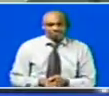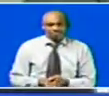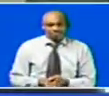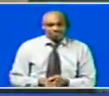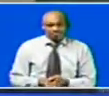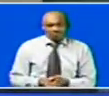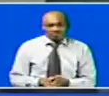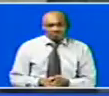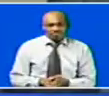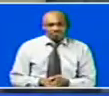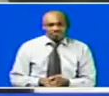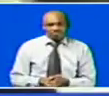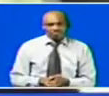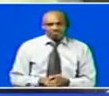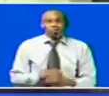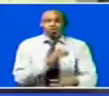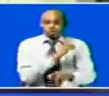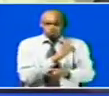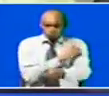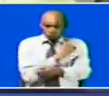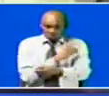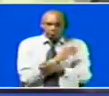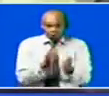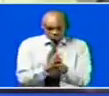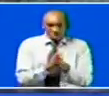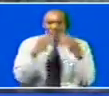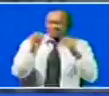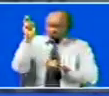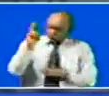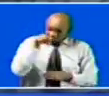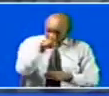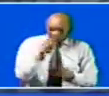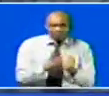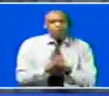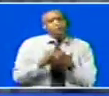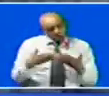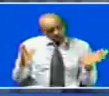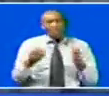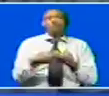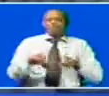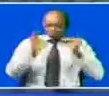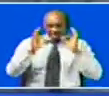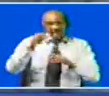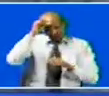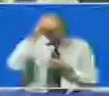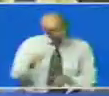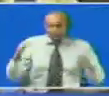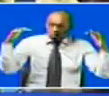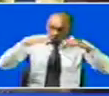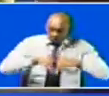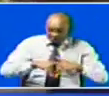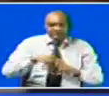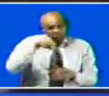Dr. Eliud Wabukala to lead us in prayers. Rais Uhuru Kenyatta amelifungua rasmi kongamano la magavana akiwa na ujumbe